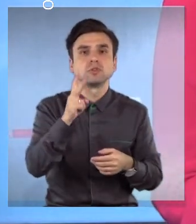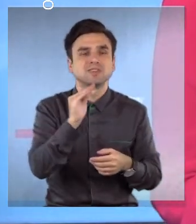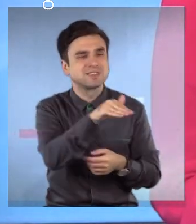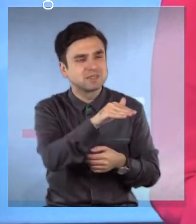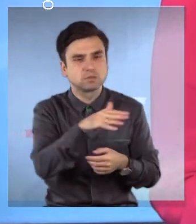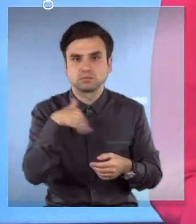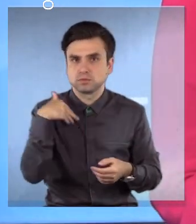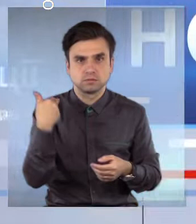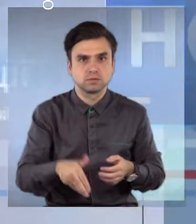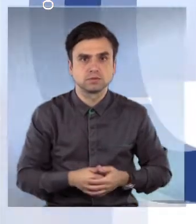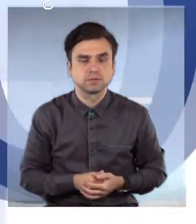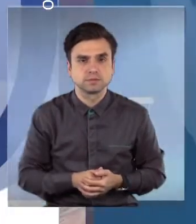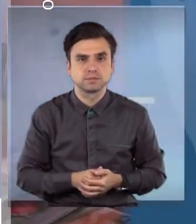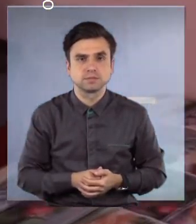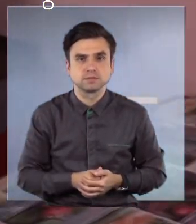Трунова.